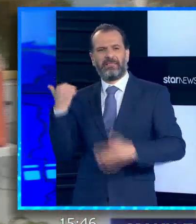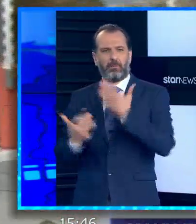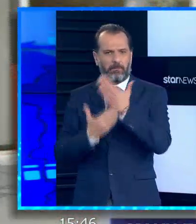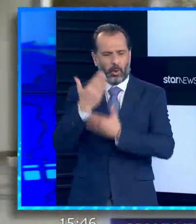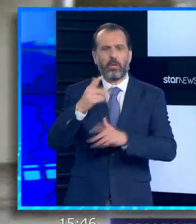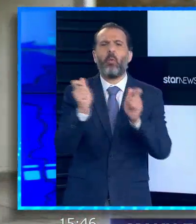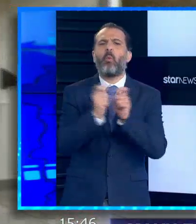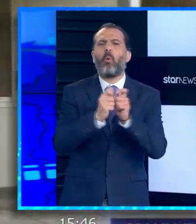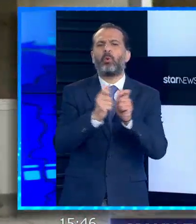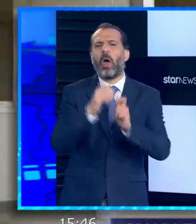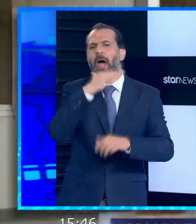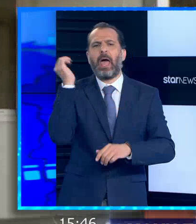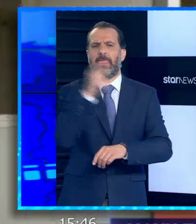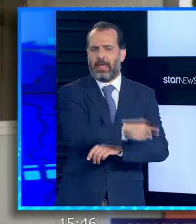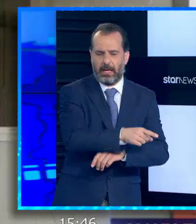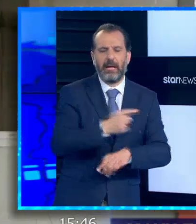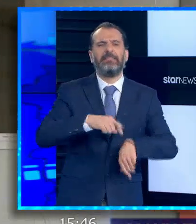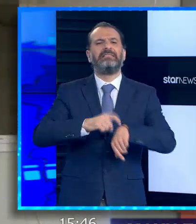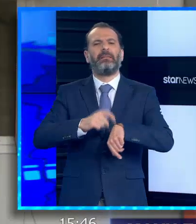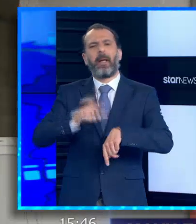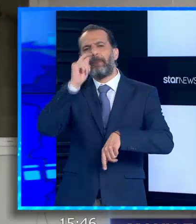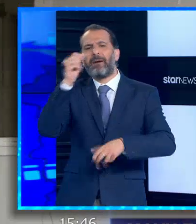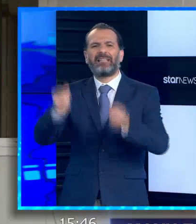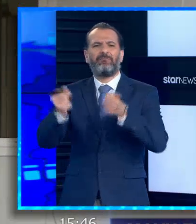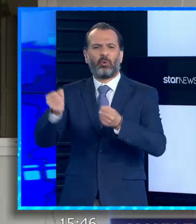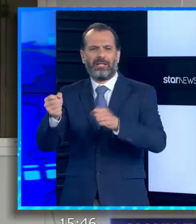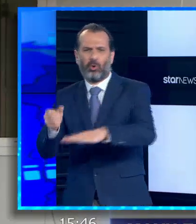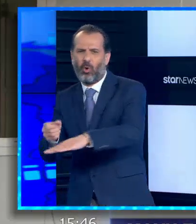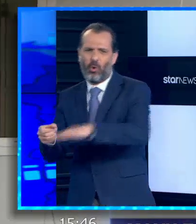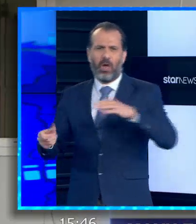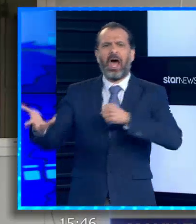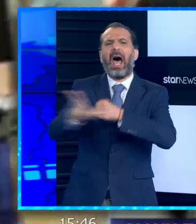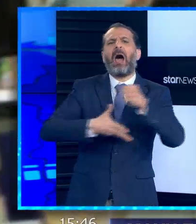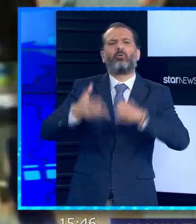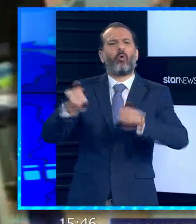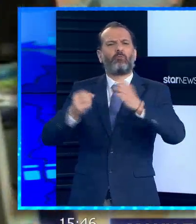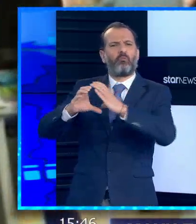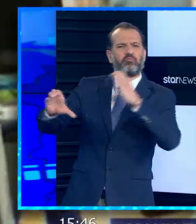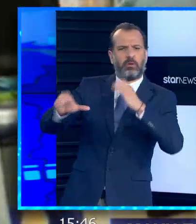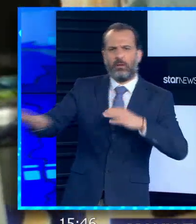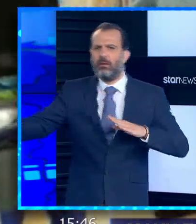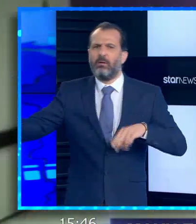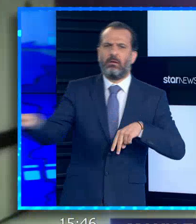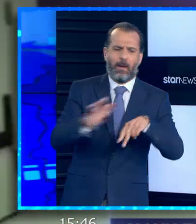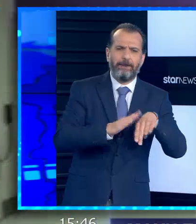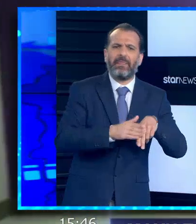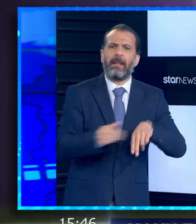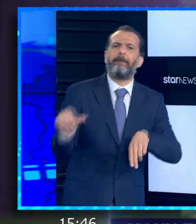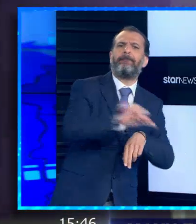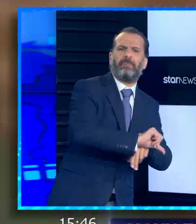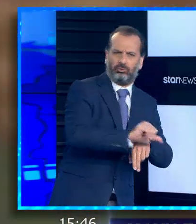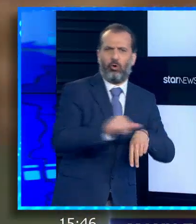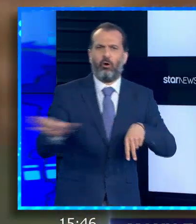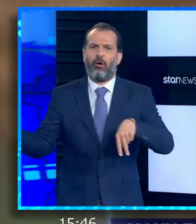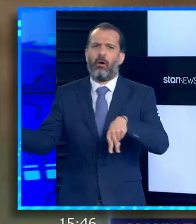Χανίων, όταν ο πατέρας, στην προσπάθειά του να ξεπαρκάρει, έκανε όπισθεν με το αγροτικό αυτοκίνητο και άθελά του παρέσυρε το 2,5